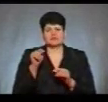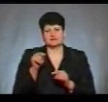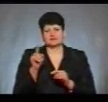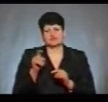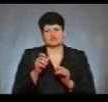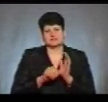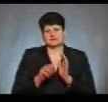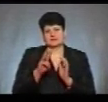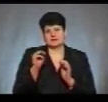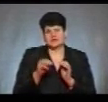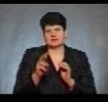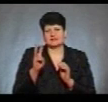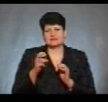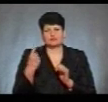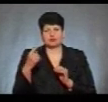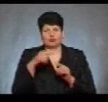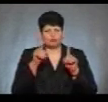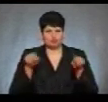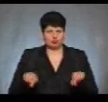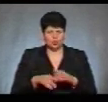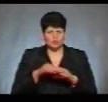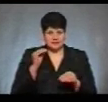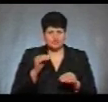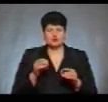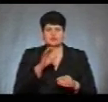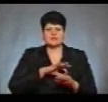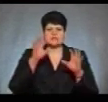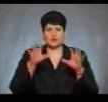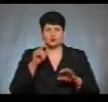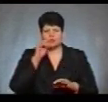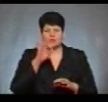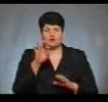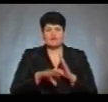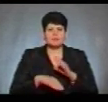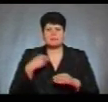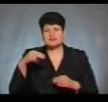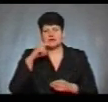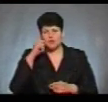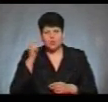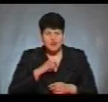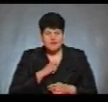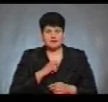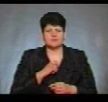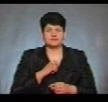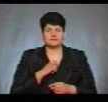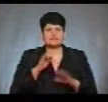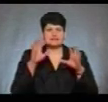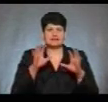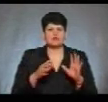301 бюлетень. Якщо користуватися законом України про вибори президента України, а саме